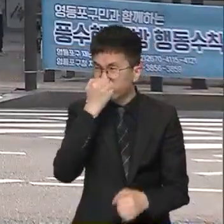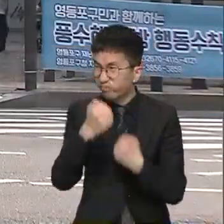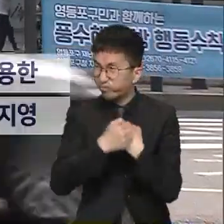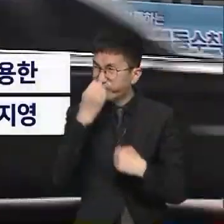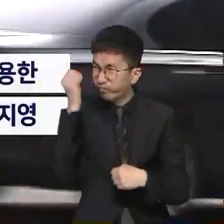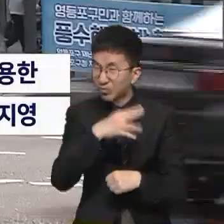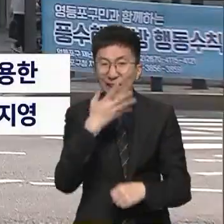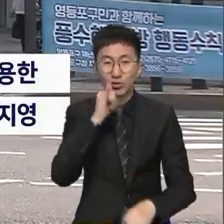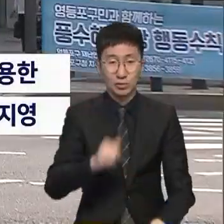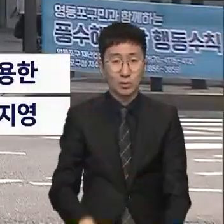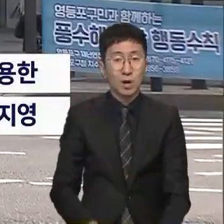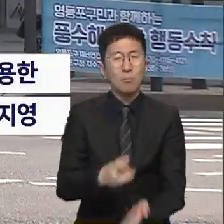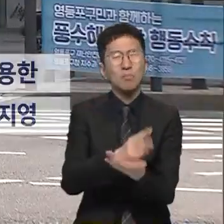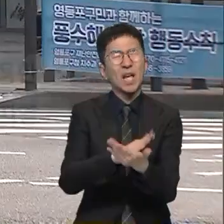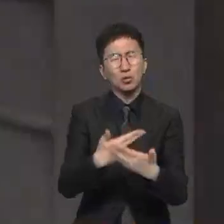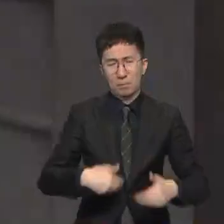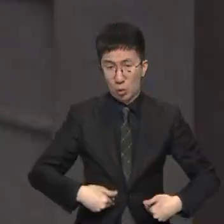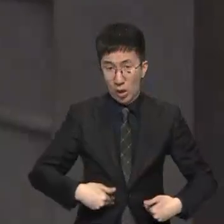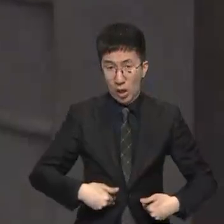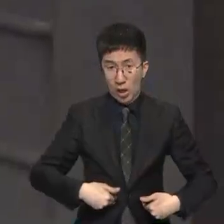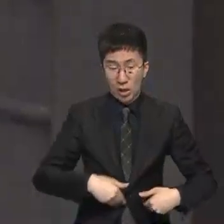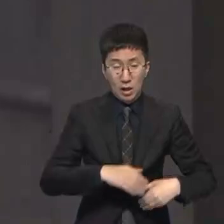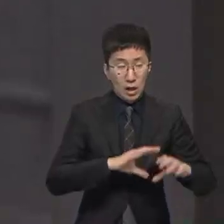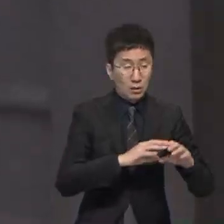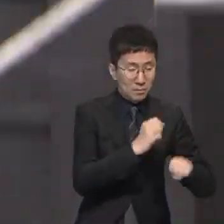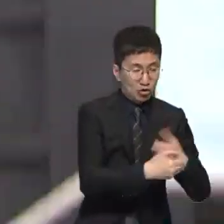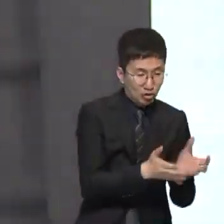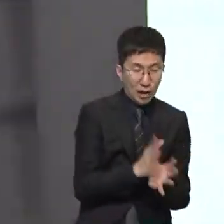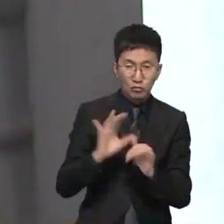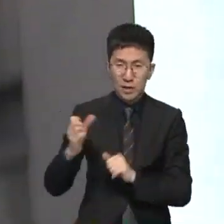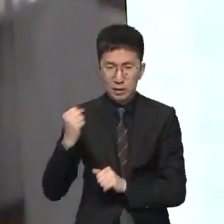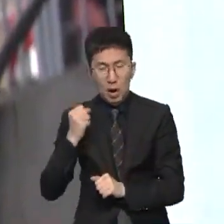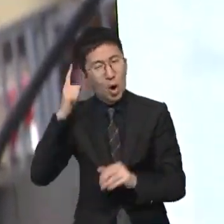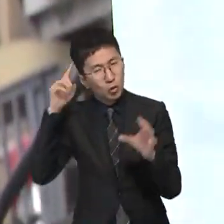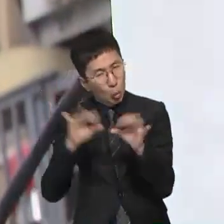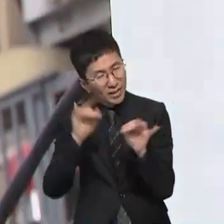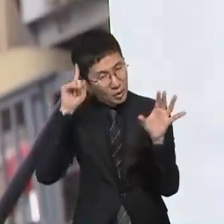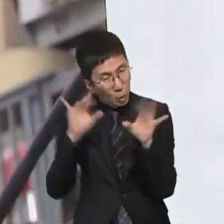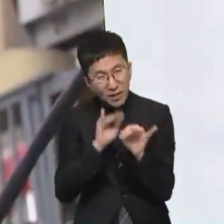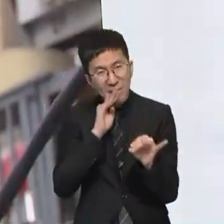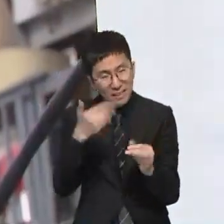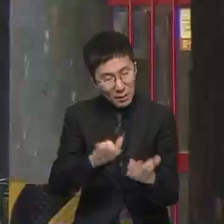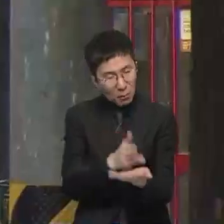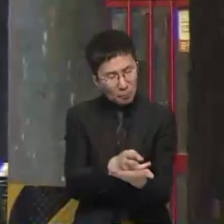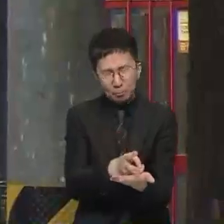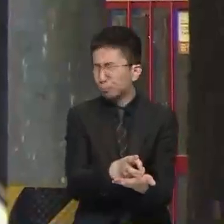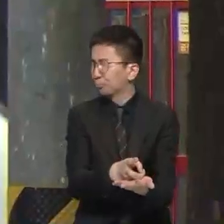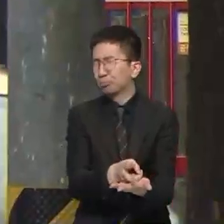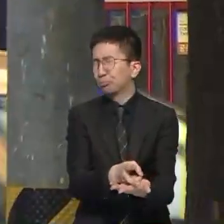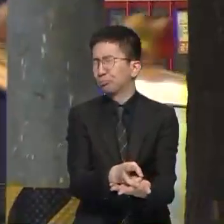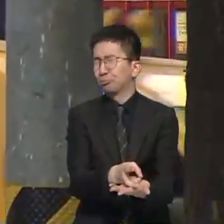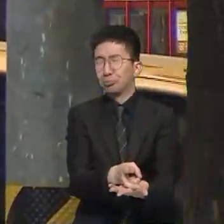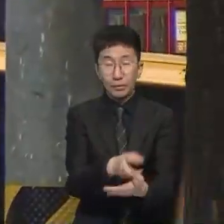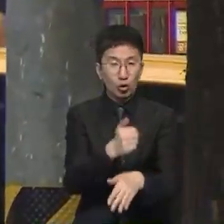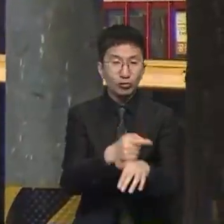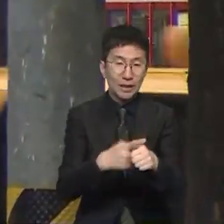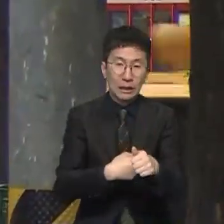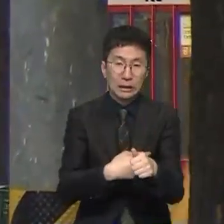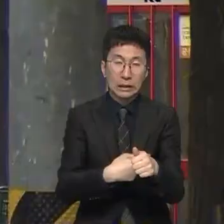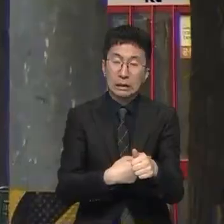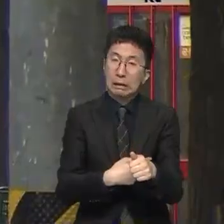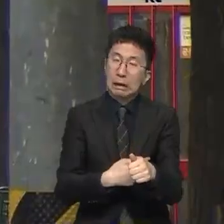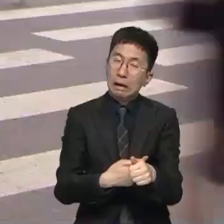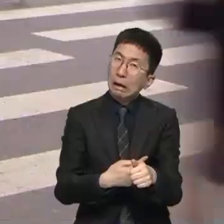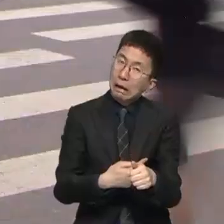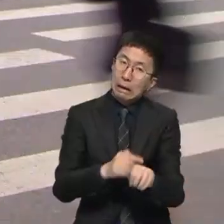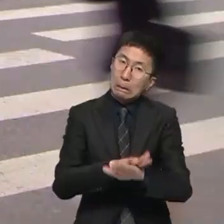법 개정이 필요한 상황. 여야 모두 취지엔 공감한다지만 개정 절차는 지지부진해 현수막 공해는 쉽게 풀리지 않을 걸로